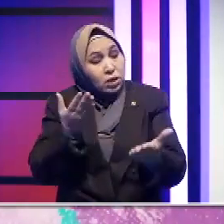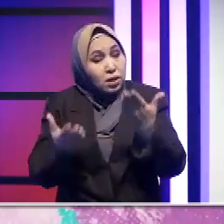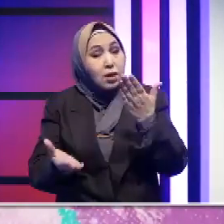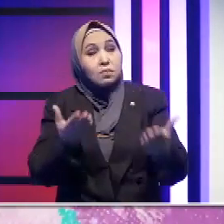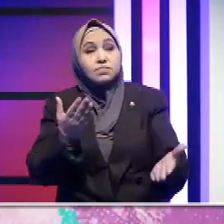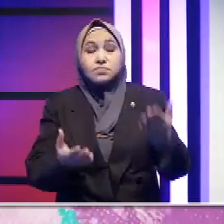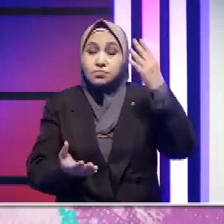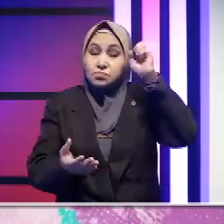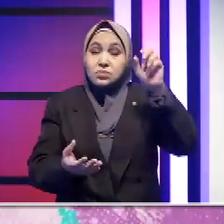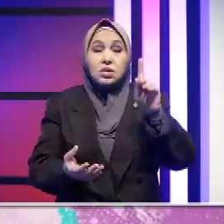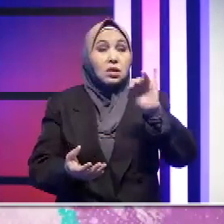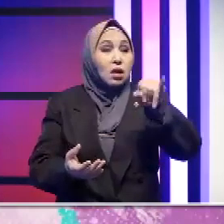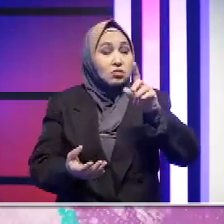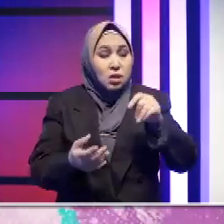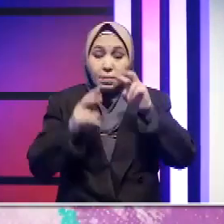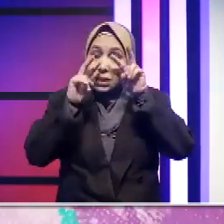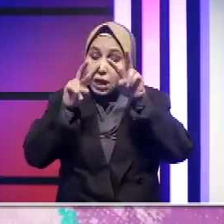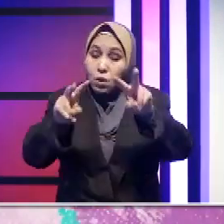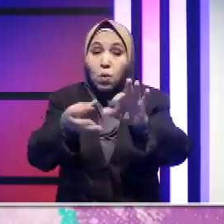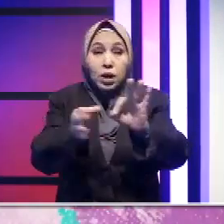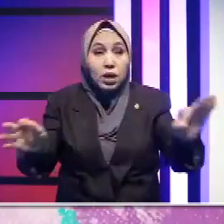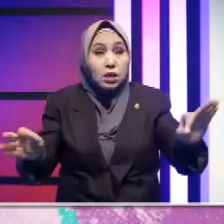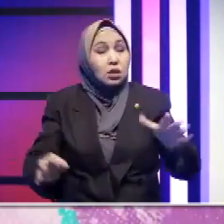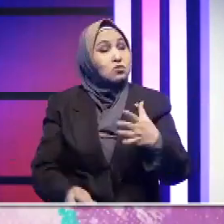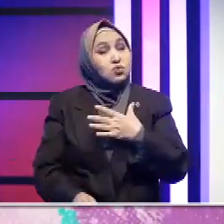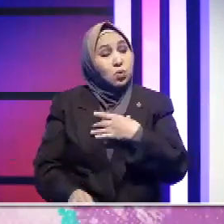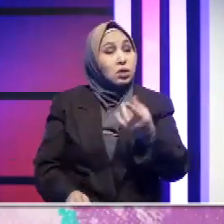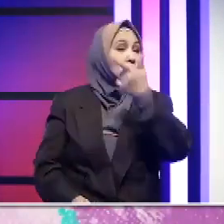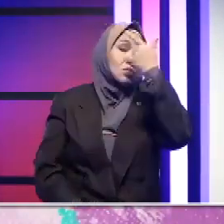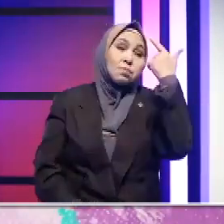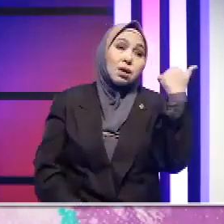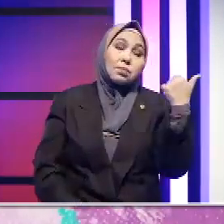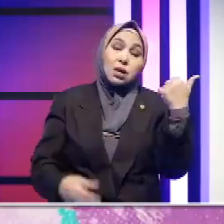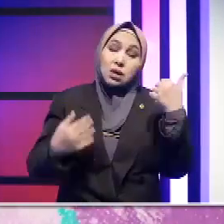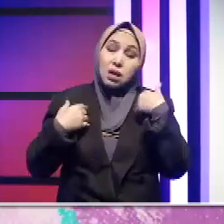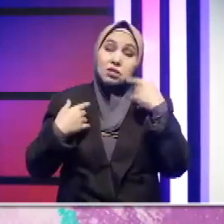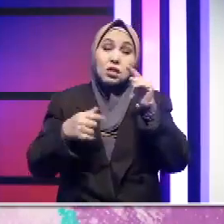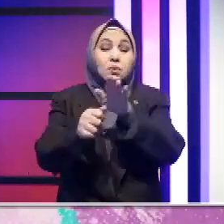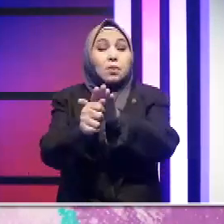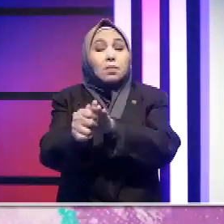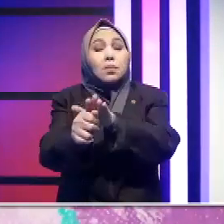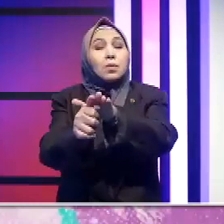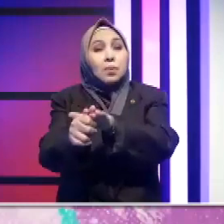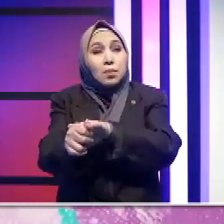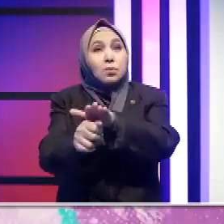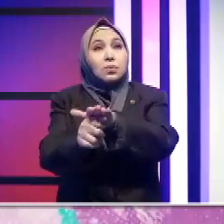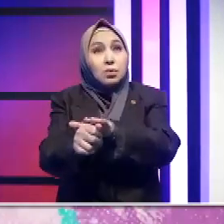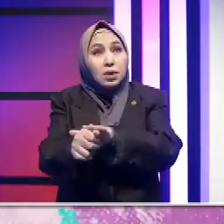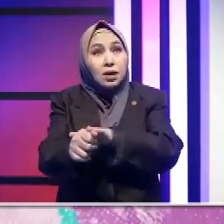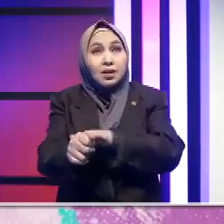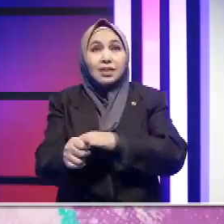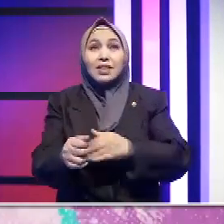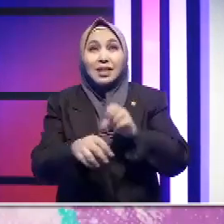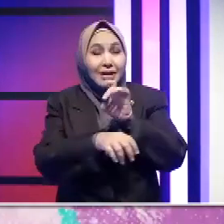am bila melihat ayat ini Suke disebabkan Ia adalah satu pucukan 11